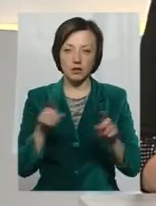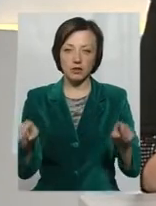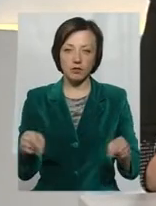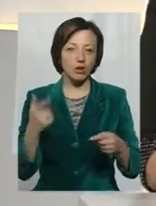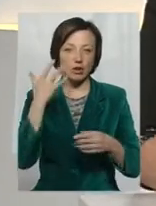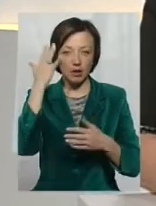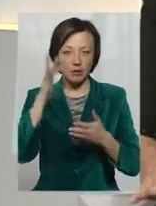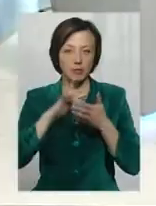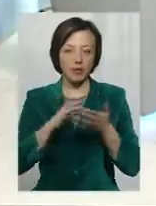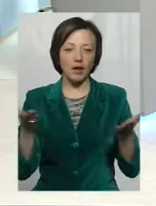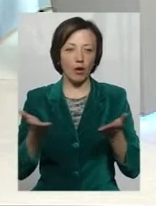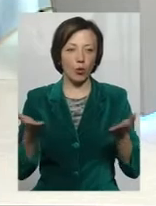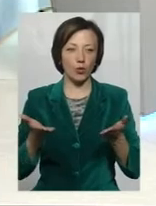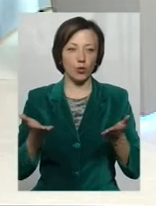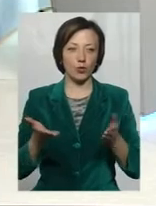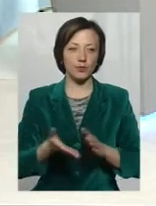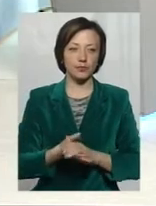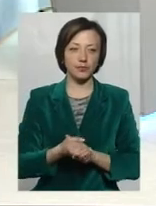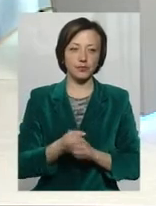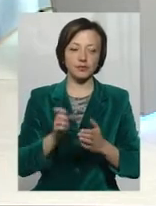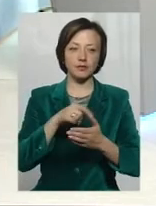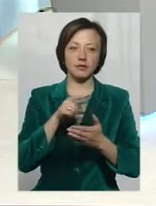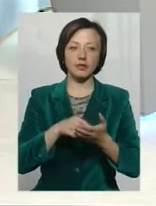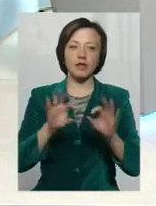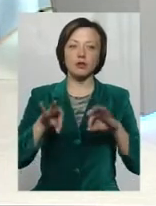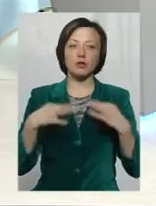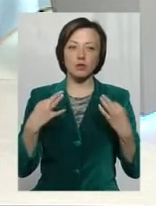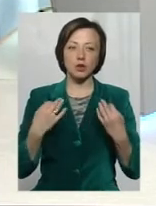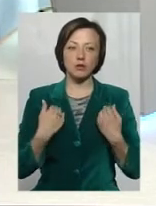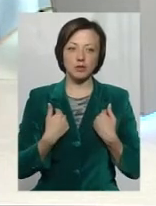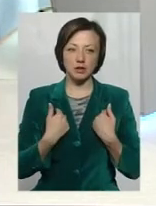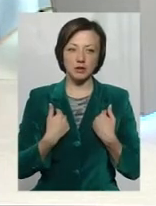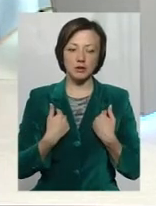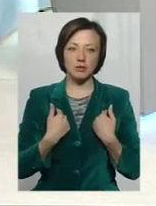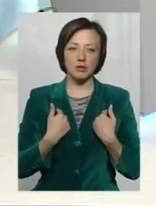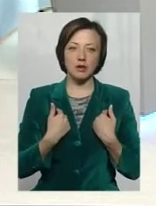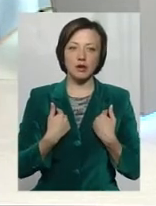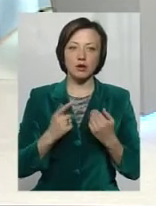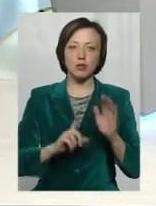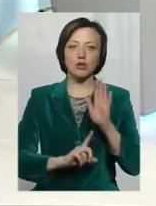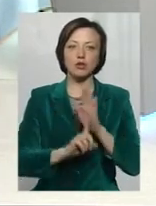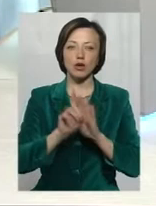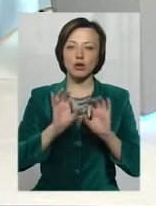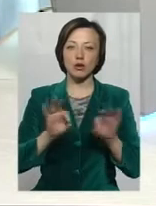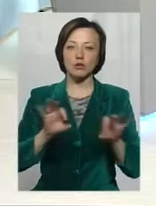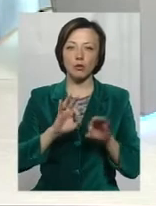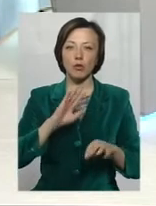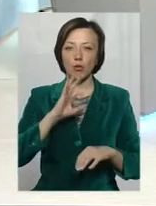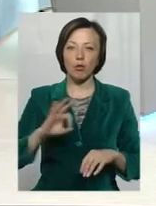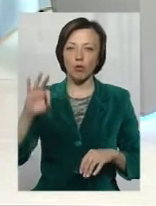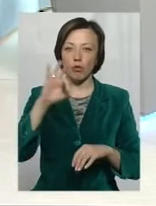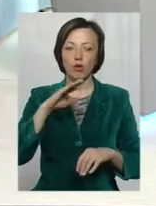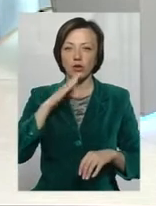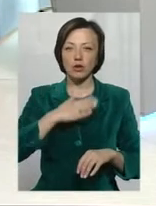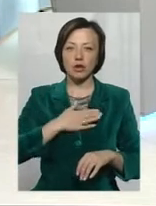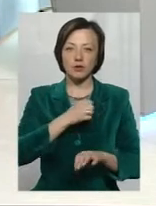метою. Вам слово. Дозвольте тоді перш ніж почати розповідати про нашу військову частину